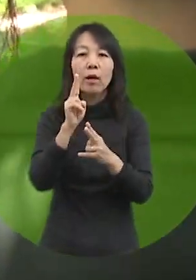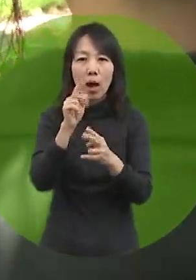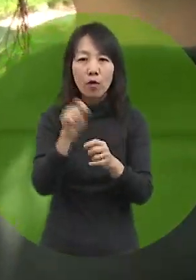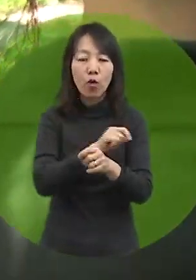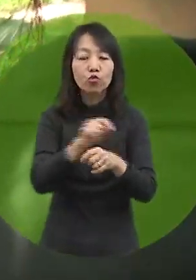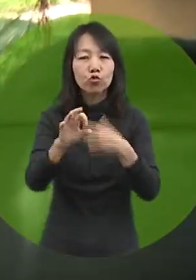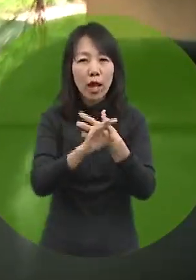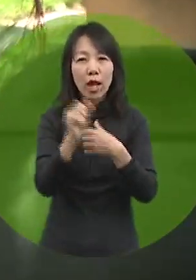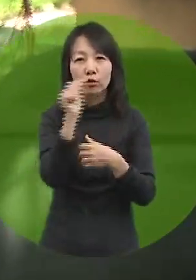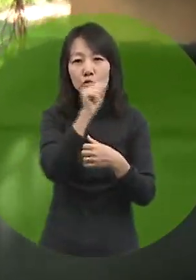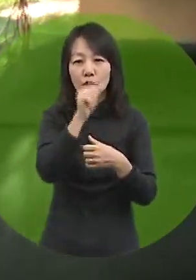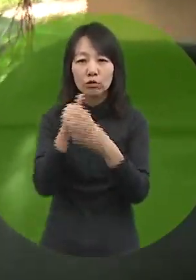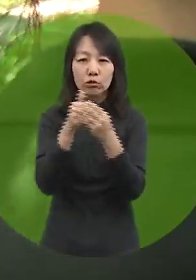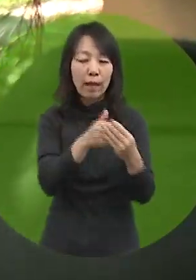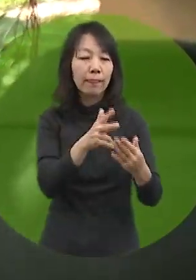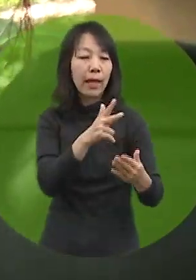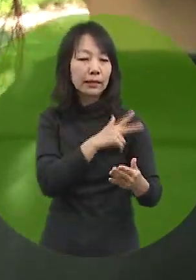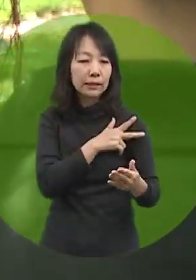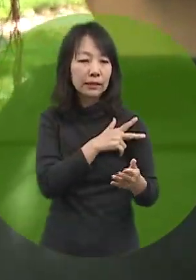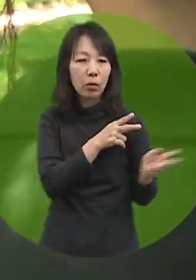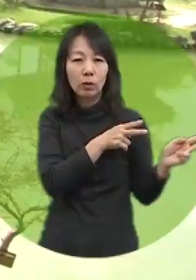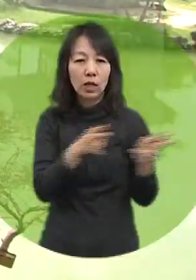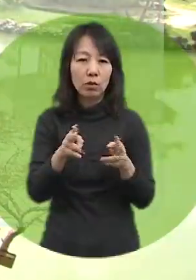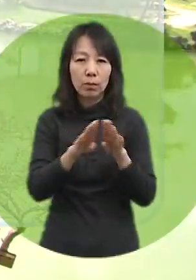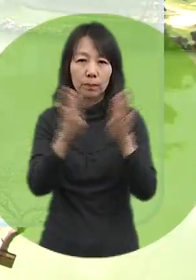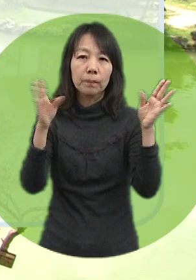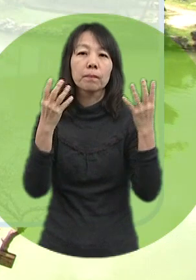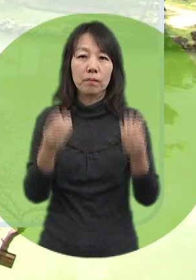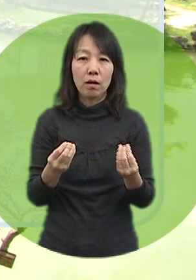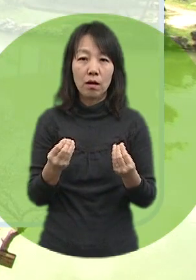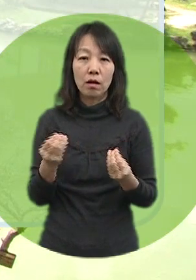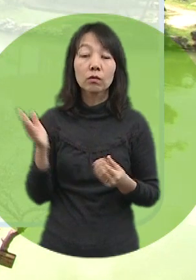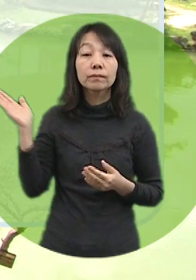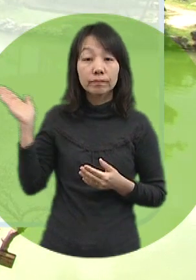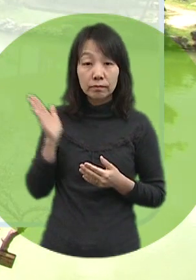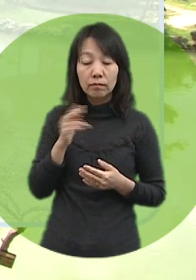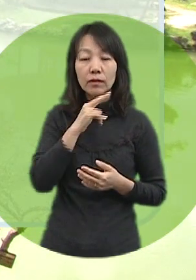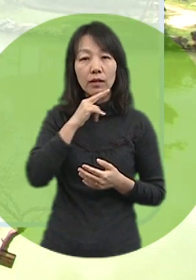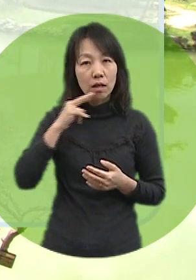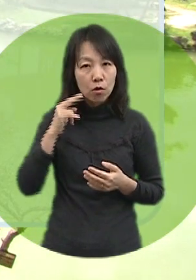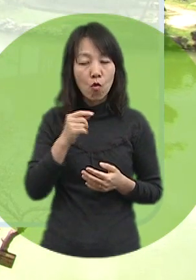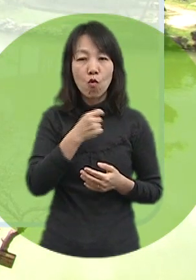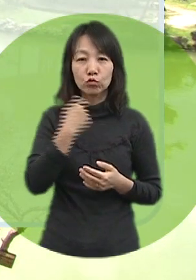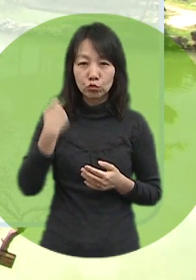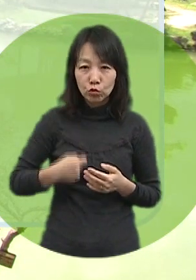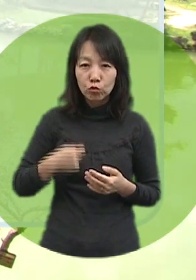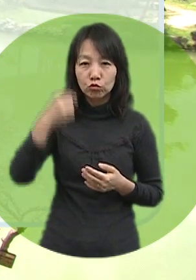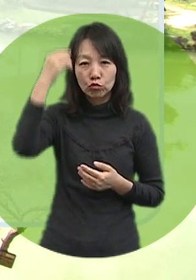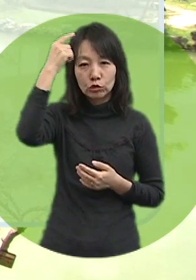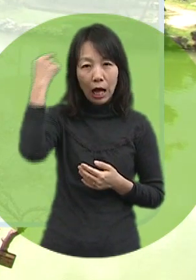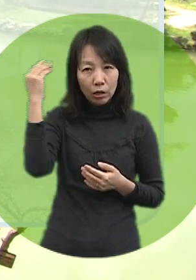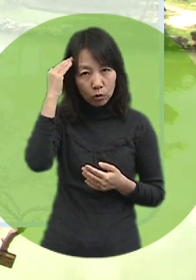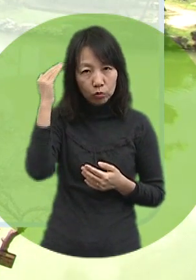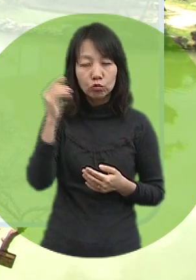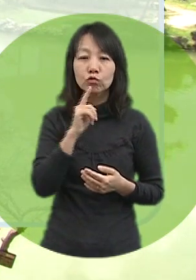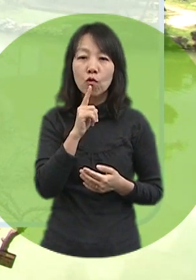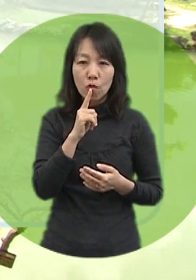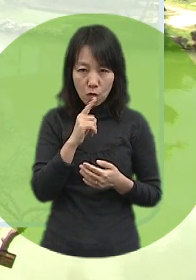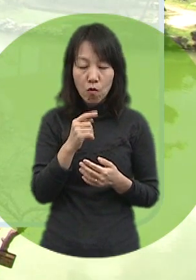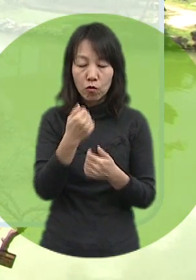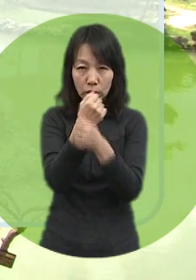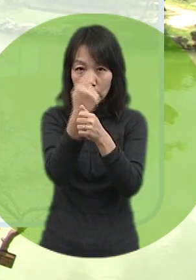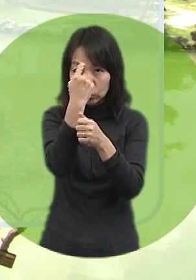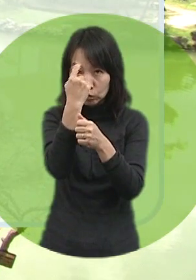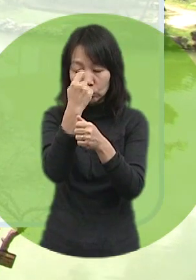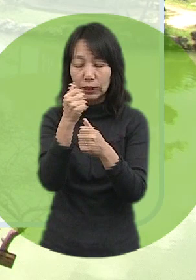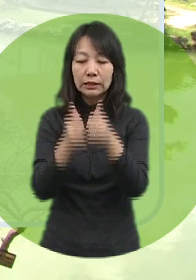案内士の制度を始めました。これはご覧の3カ国語を対象に研修を受け試験に合格